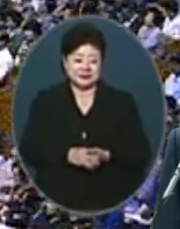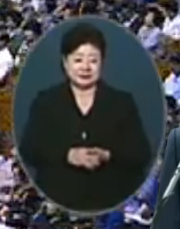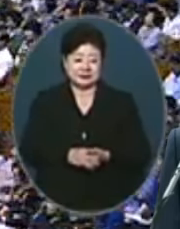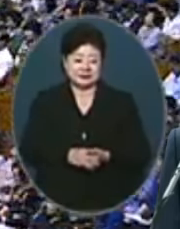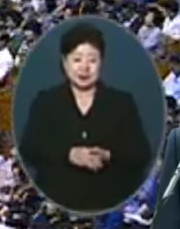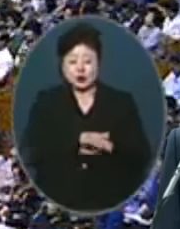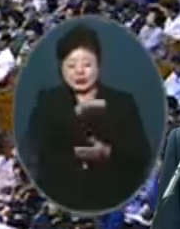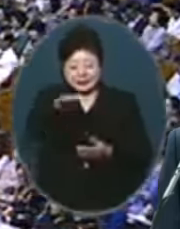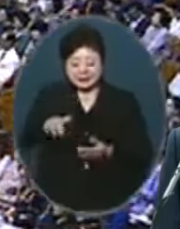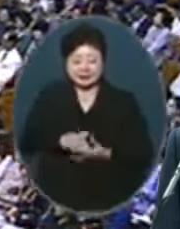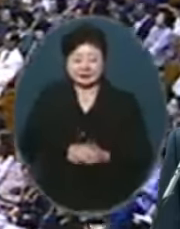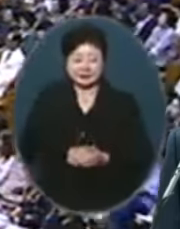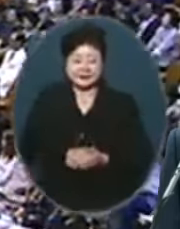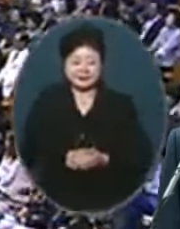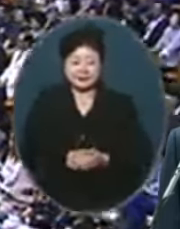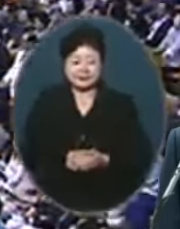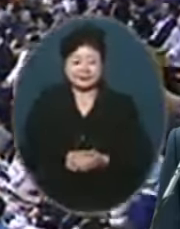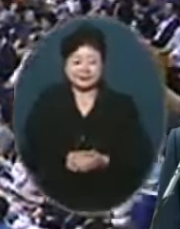우리는